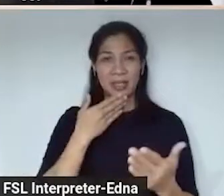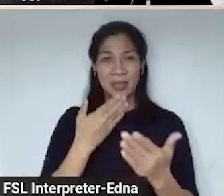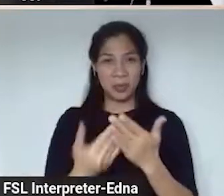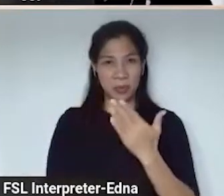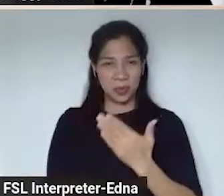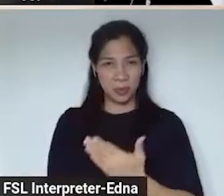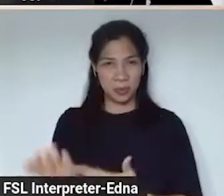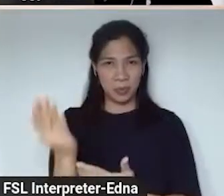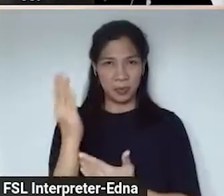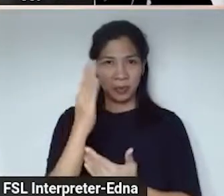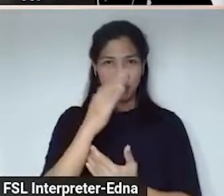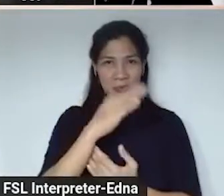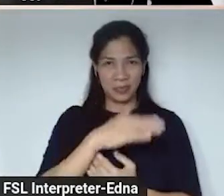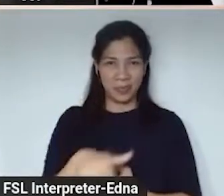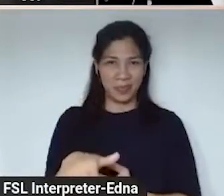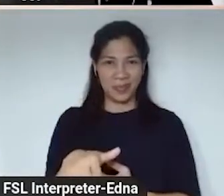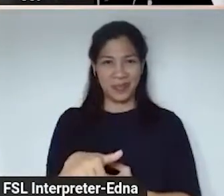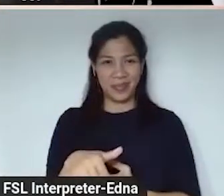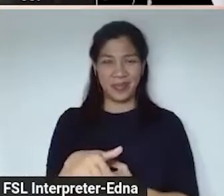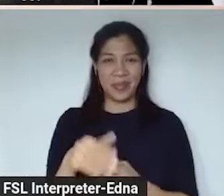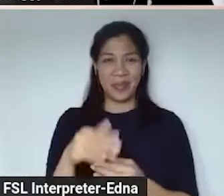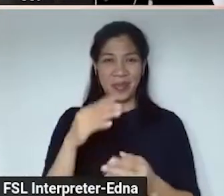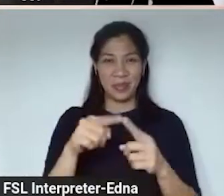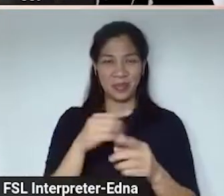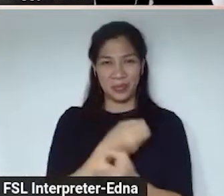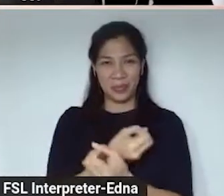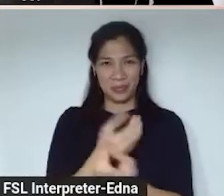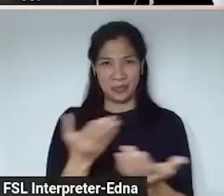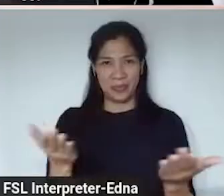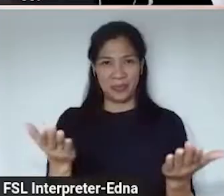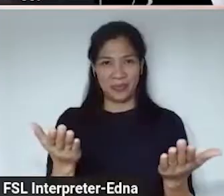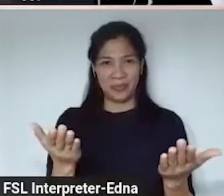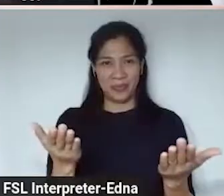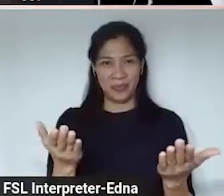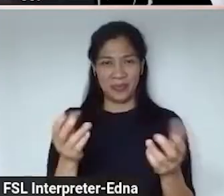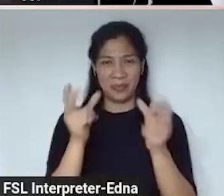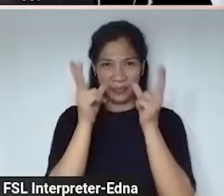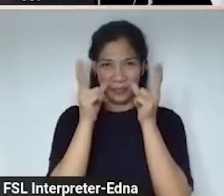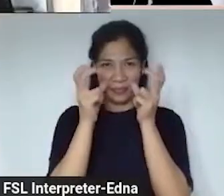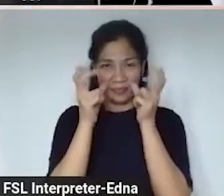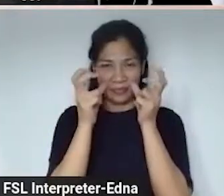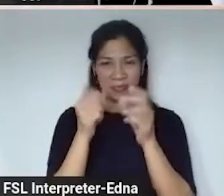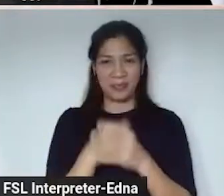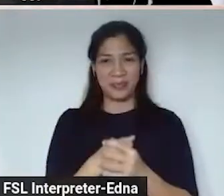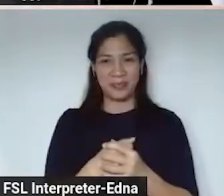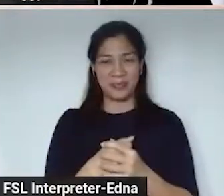hapon sa ating mga manonood and nakikinig.